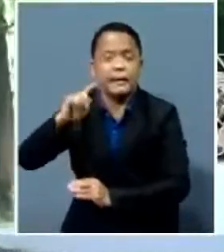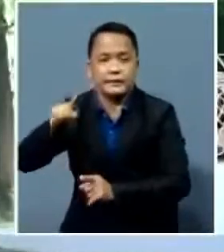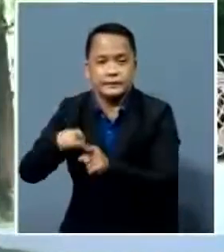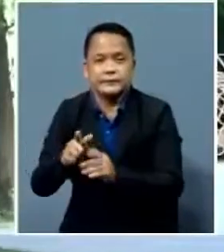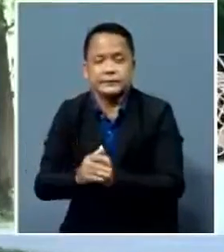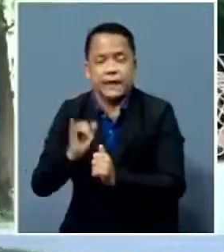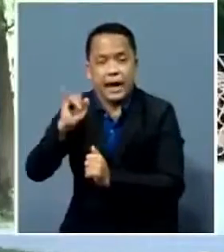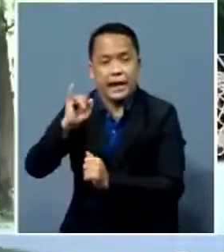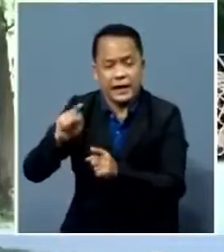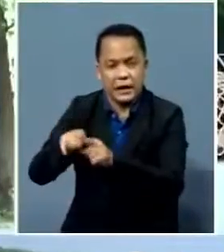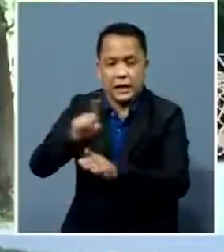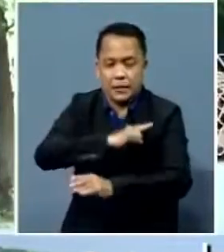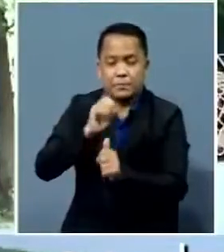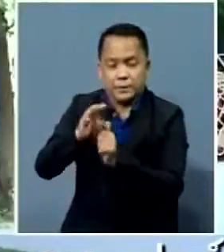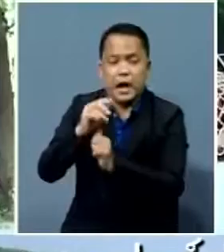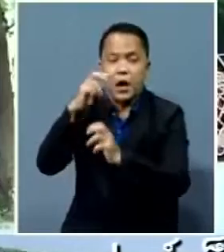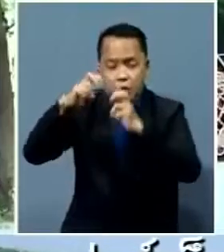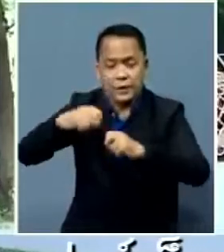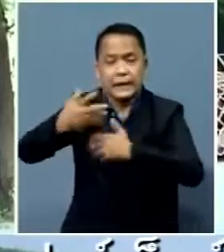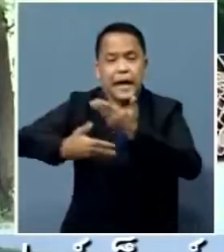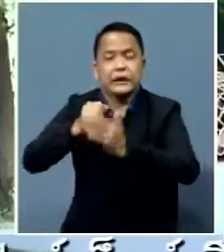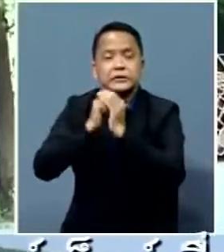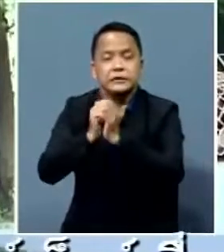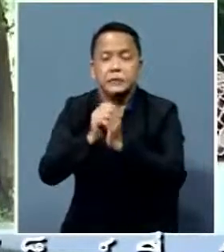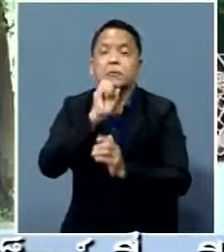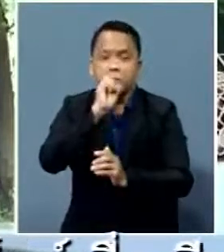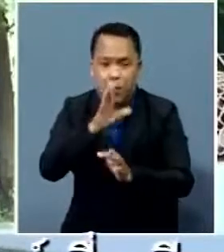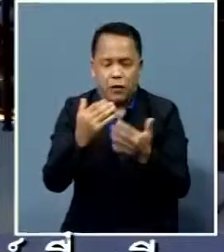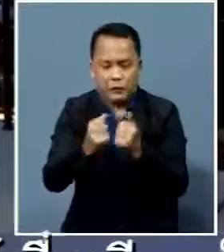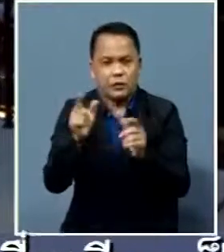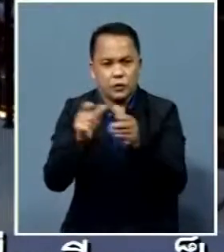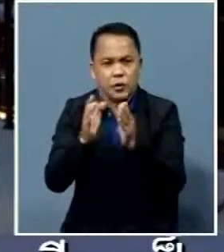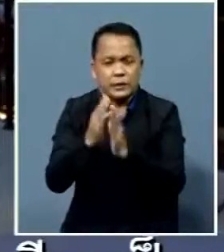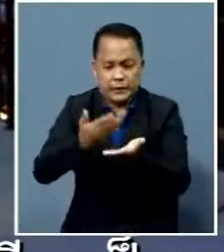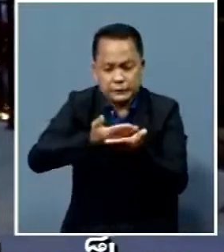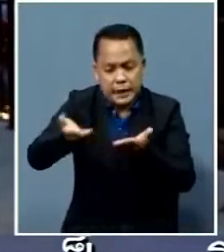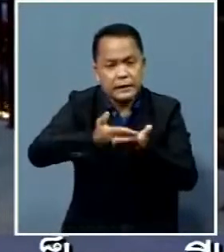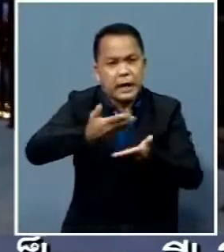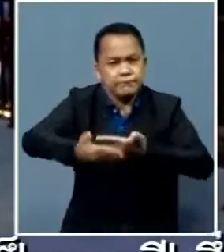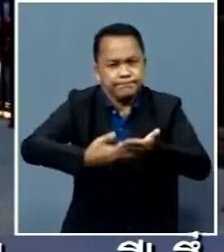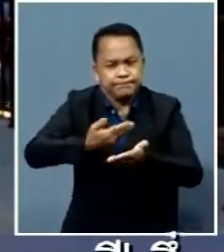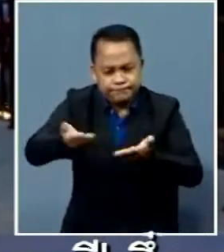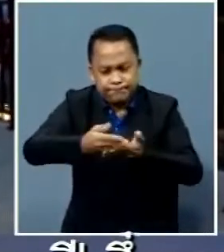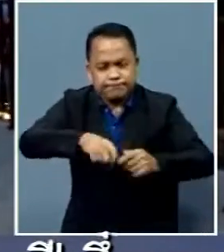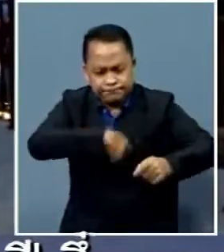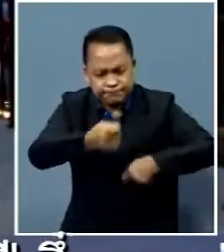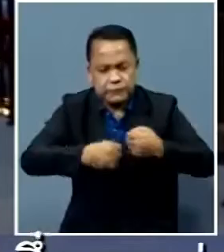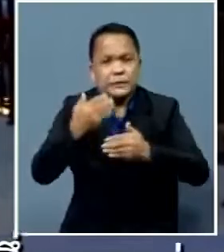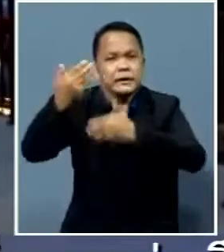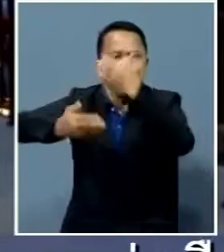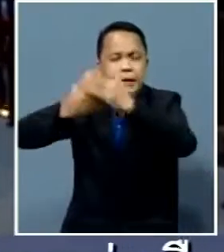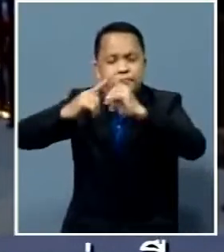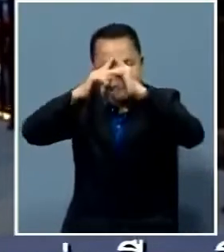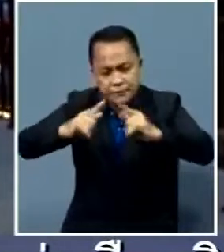MediaResearchบริษัทที่ปรึกษาด้านการวิจัยตลาดจีนระบุว่ามูลค่าการใช้จ่ายของชาวจีนที่ใช้ไปกับการทำ